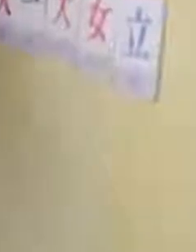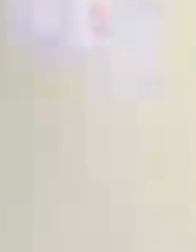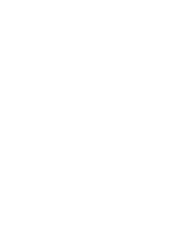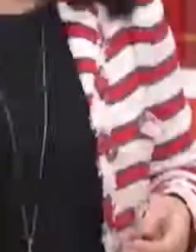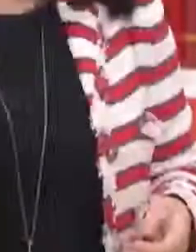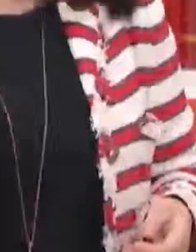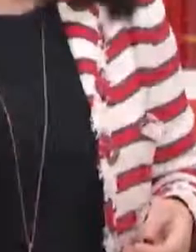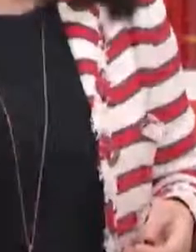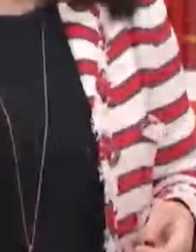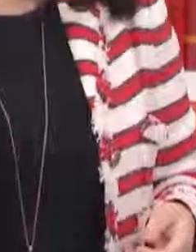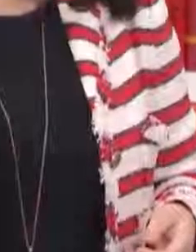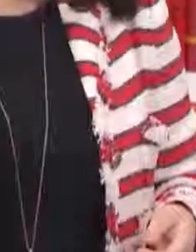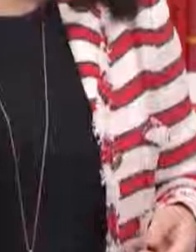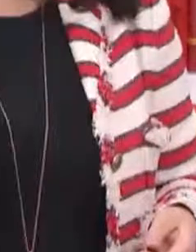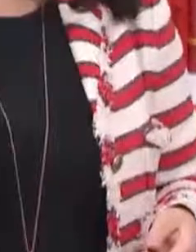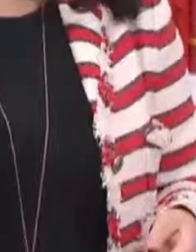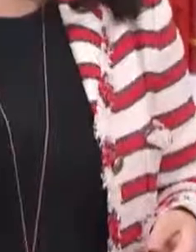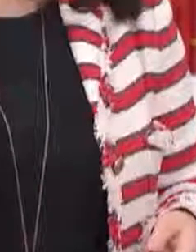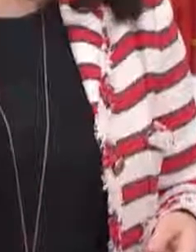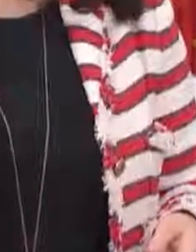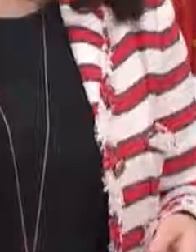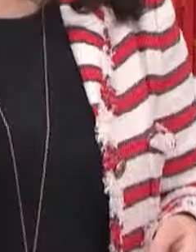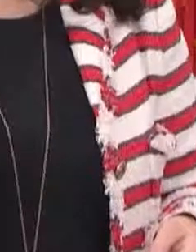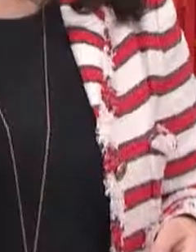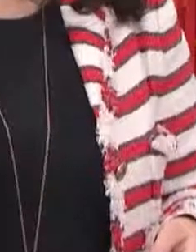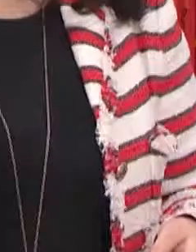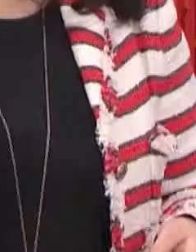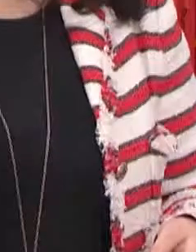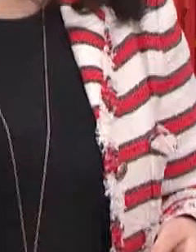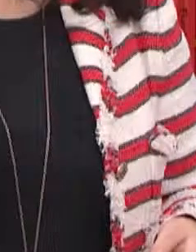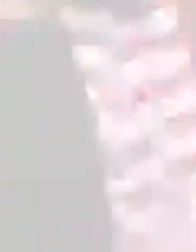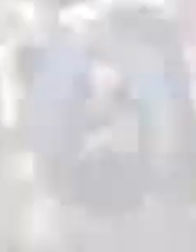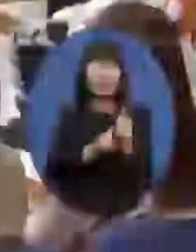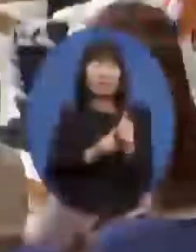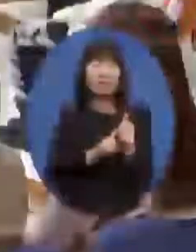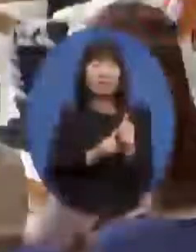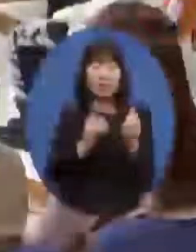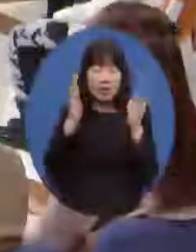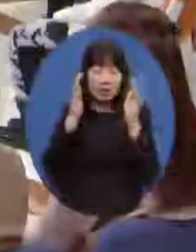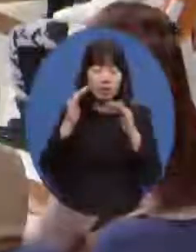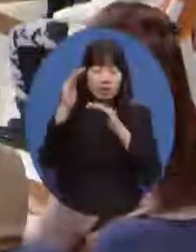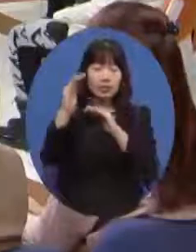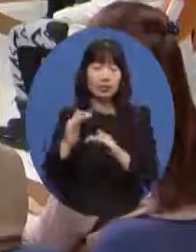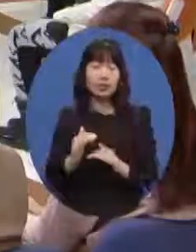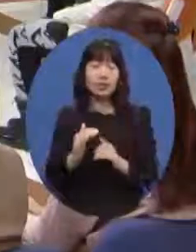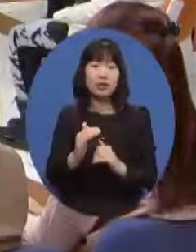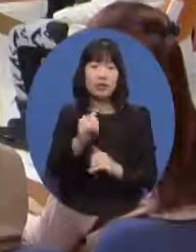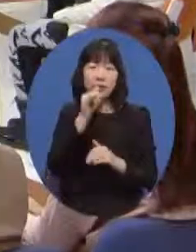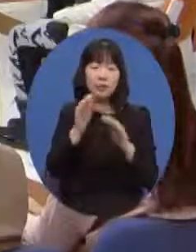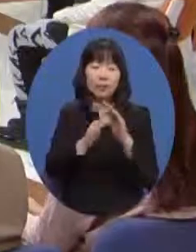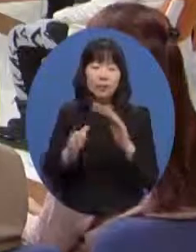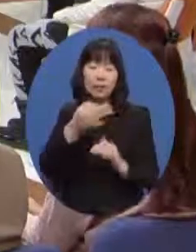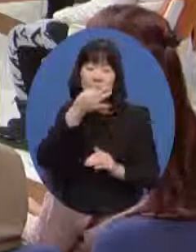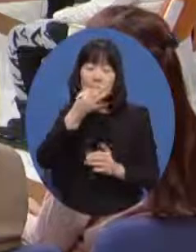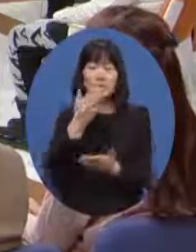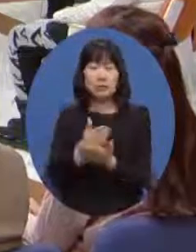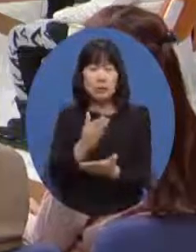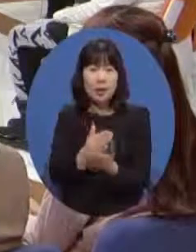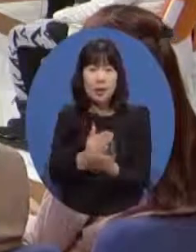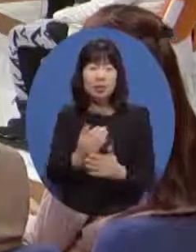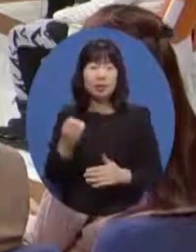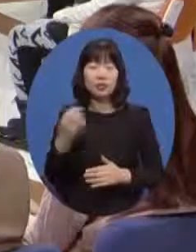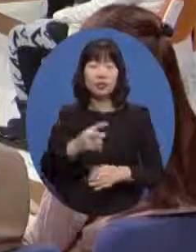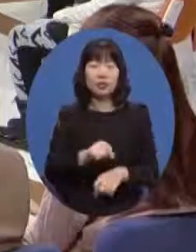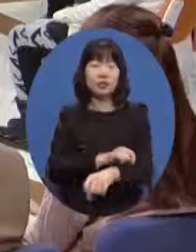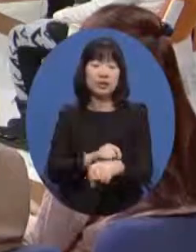번째, 한 번에 하나의 목표를 가져라. 공부의 과정에서는 절대 욕심을 내지 말고